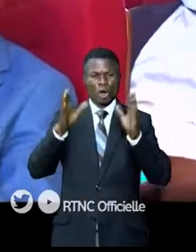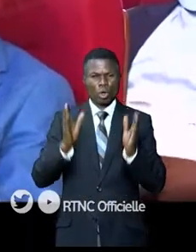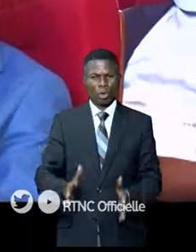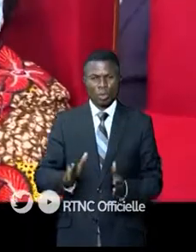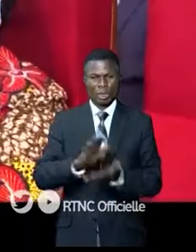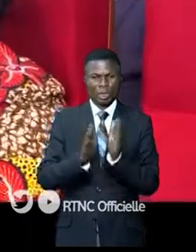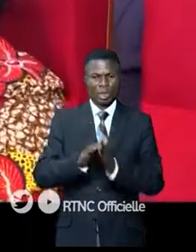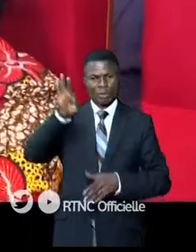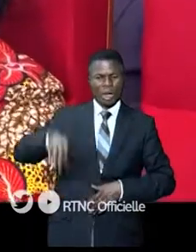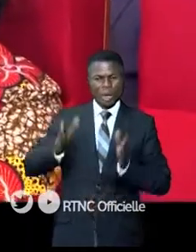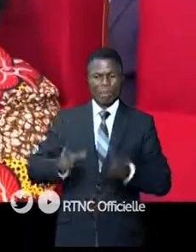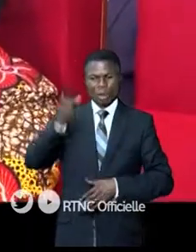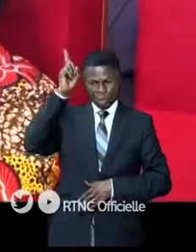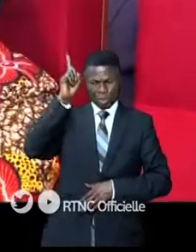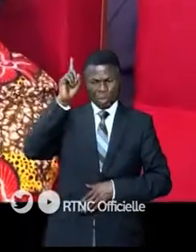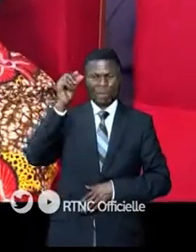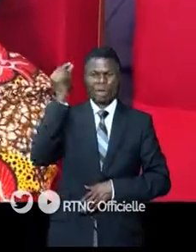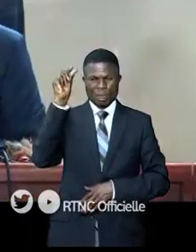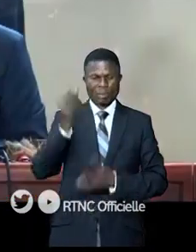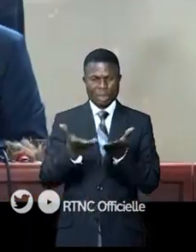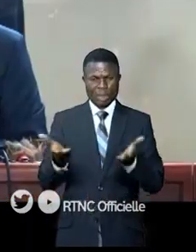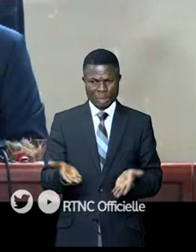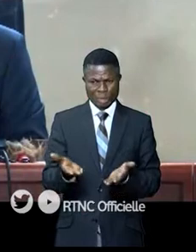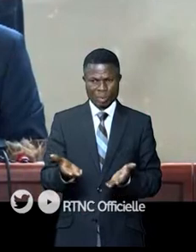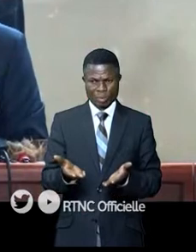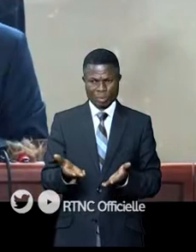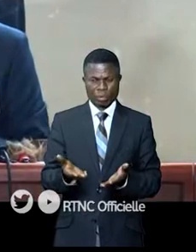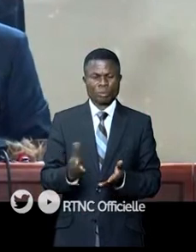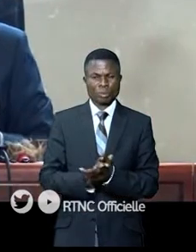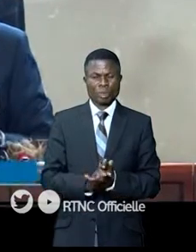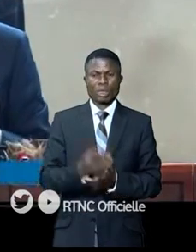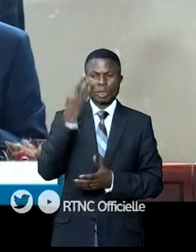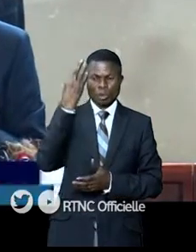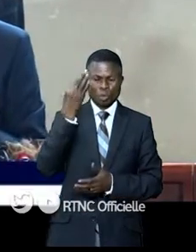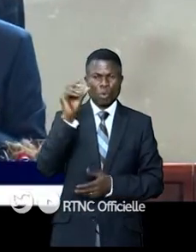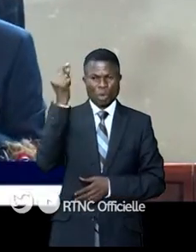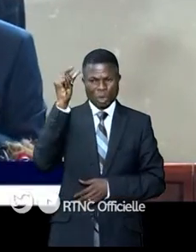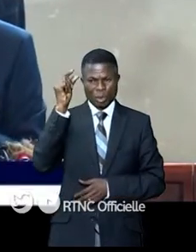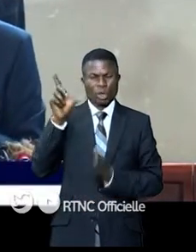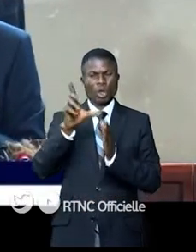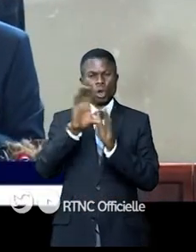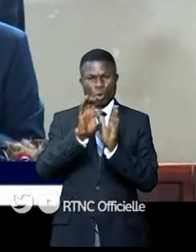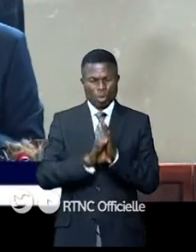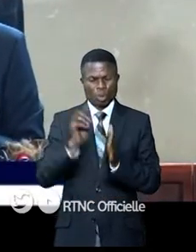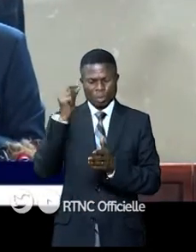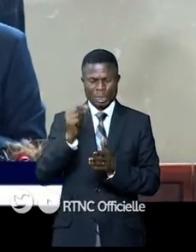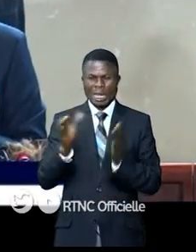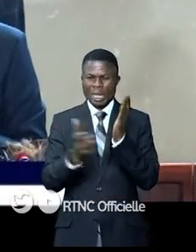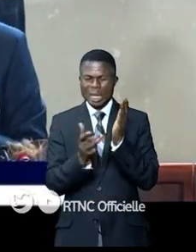soient les premiers bénéficiaires de leurs ressources. Car cette loi minière révisée est un outil